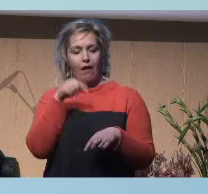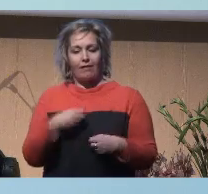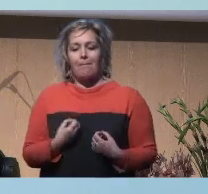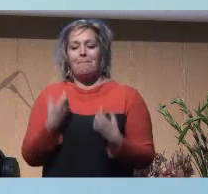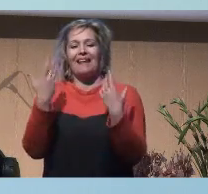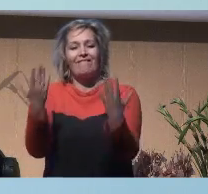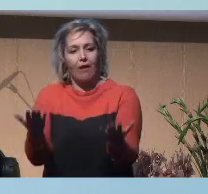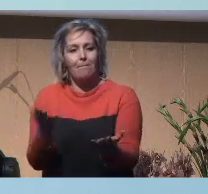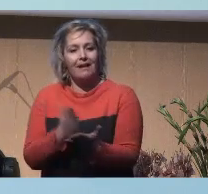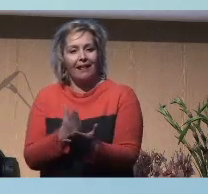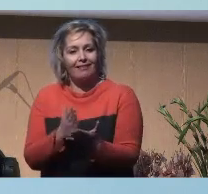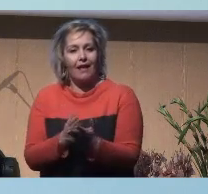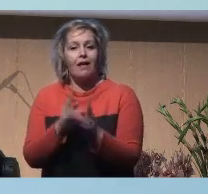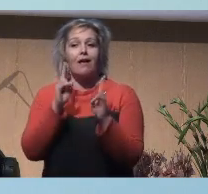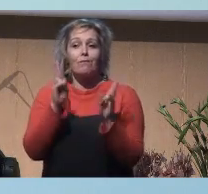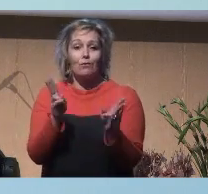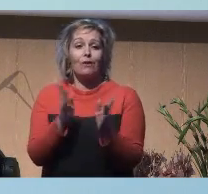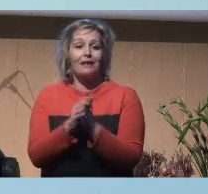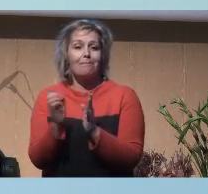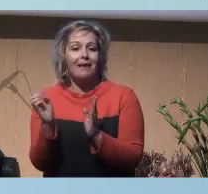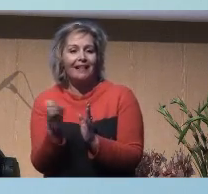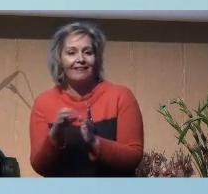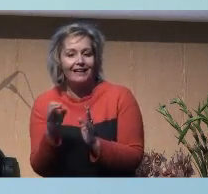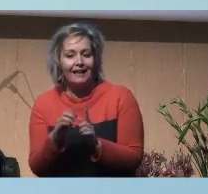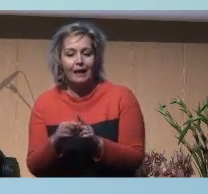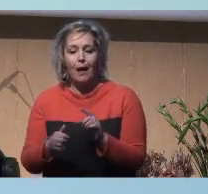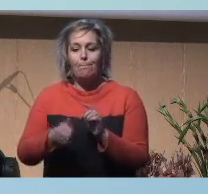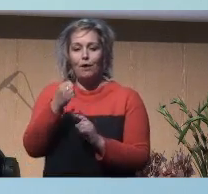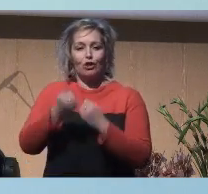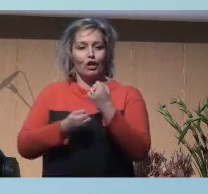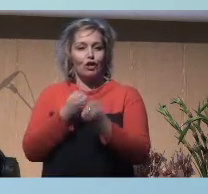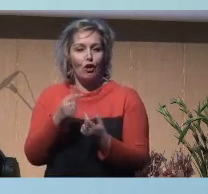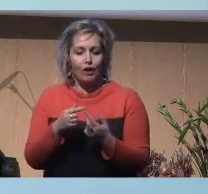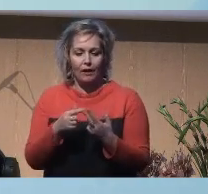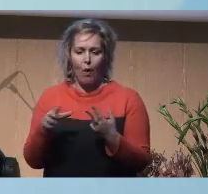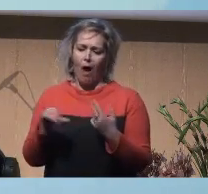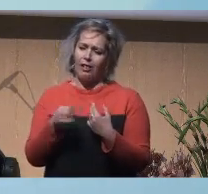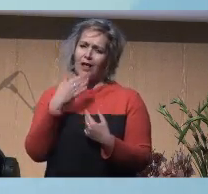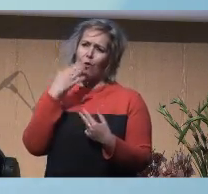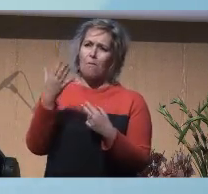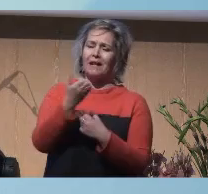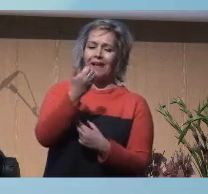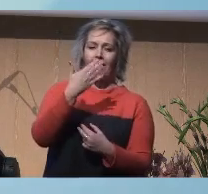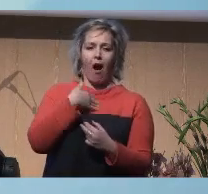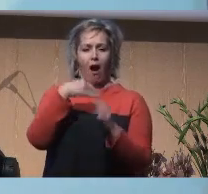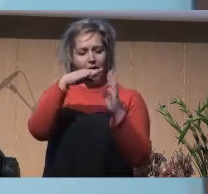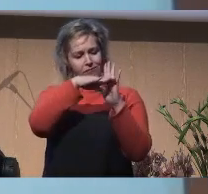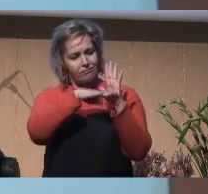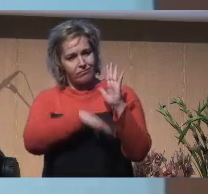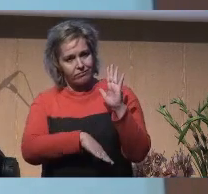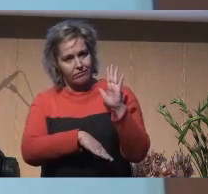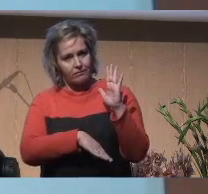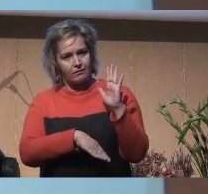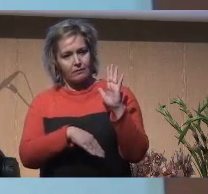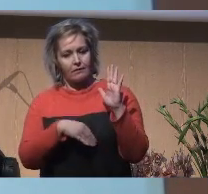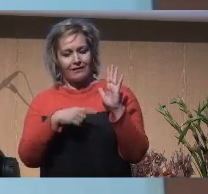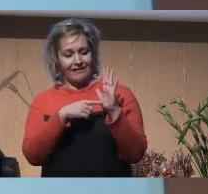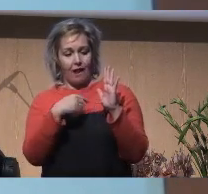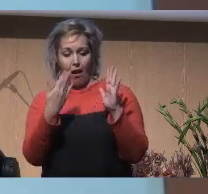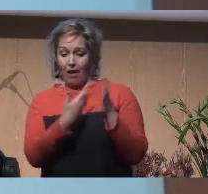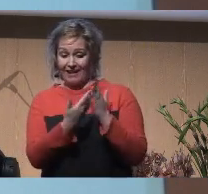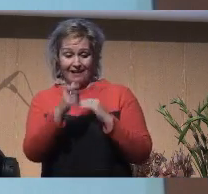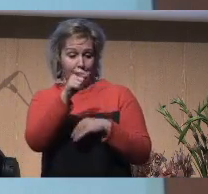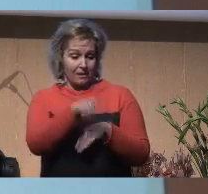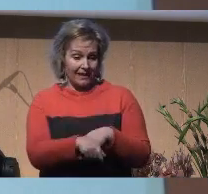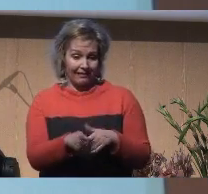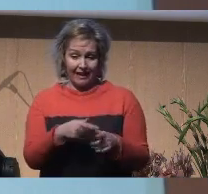fram, brukermedvirkning, myndiggjøring, alle gode begreper vi kan ha på dette. La ikke